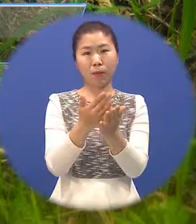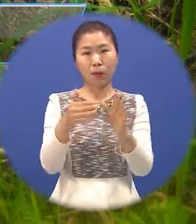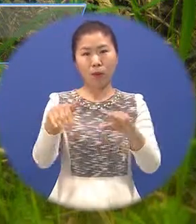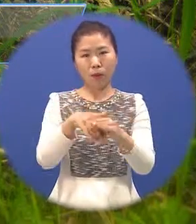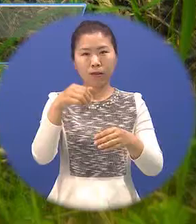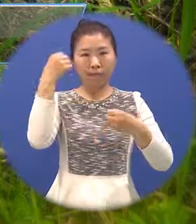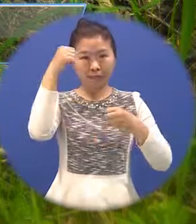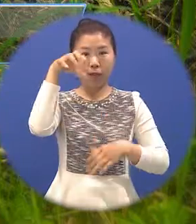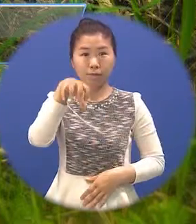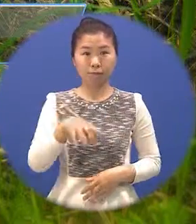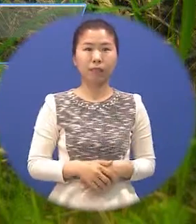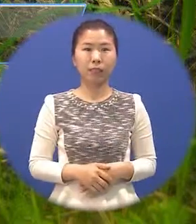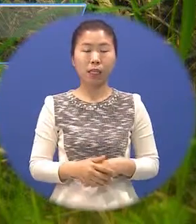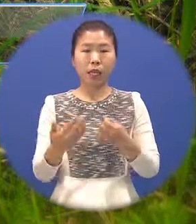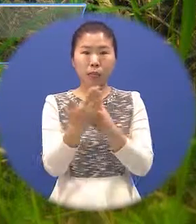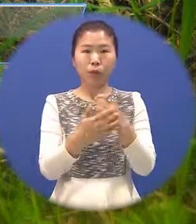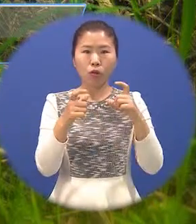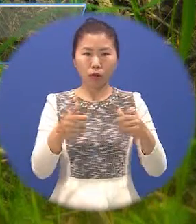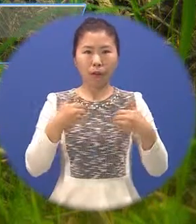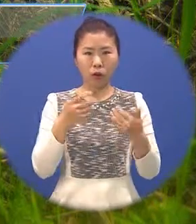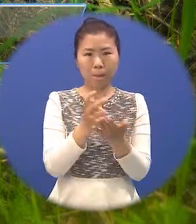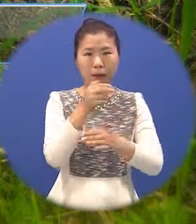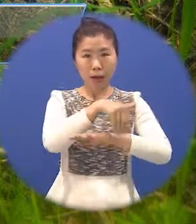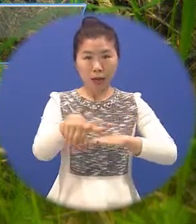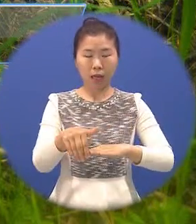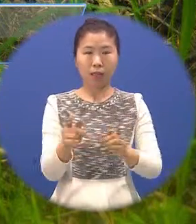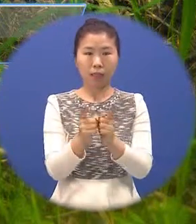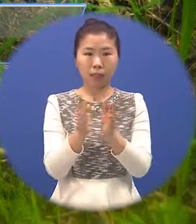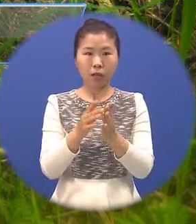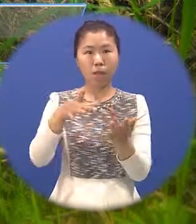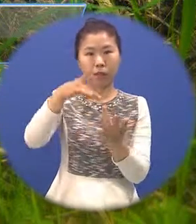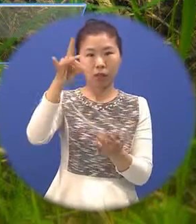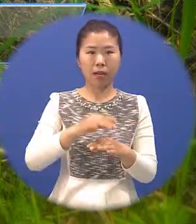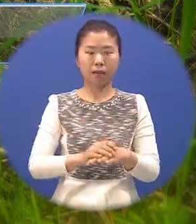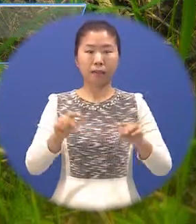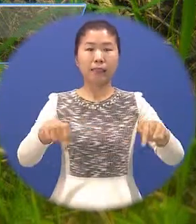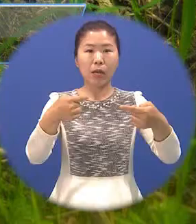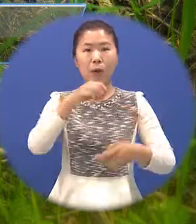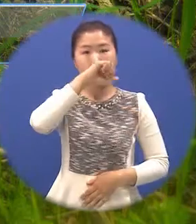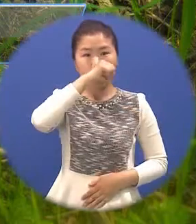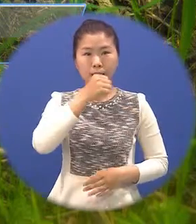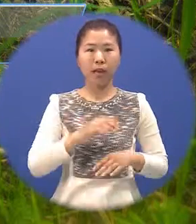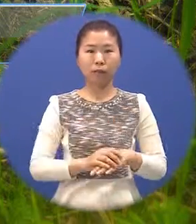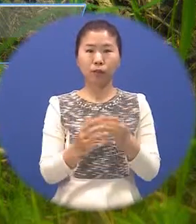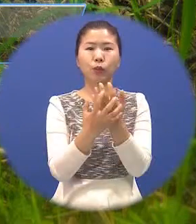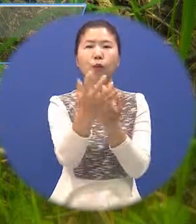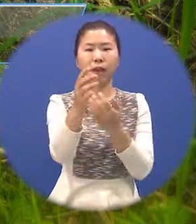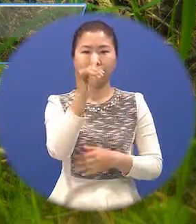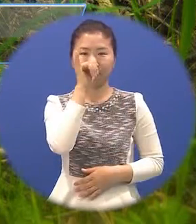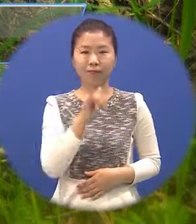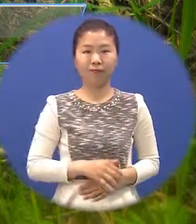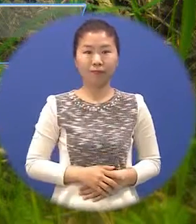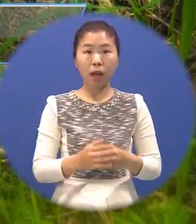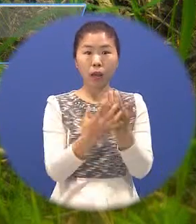다목적 체육관에서는 우리 구에 필요한 정책과제를 주민들이 직접 선정하는 참여예산 주민총회가